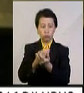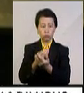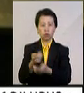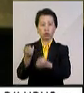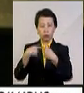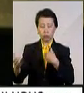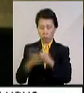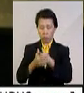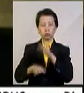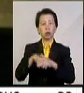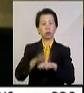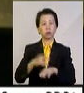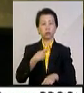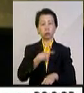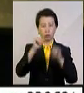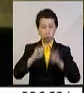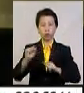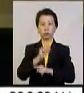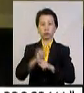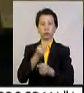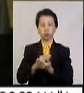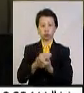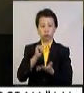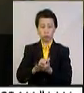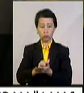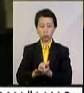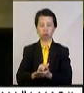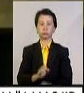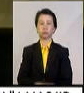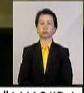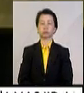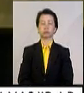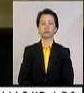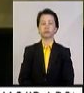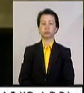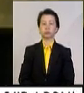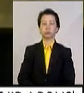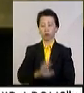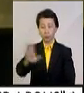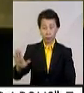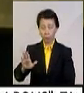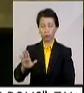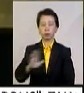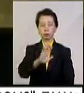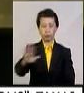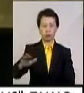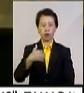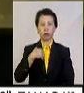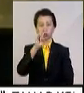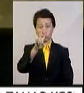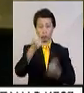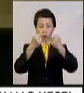ke tangan kita dan kita boleh guna duit ini. Mereka mempunyai dua jenis